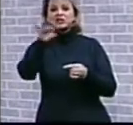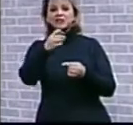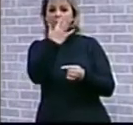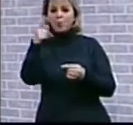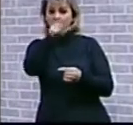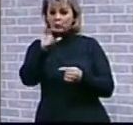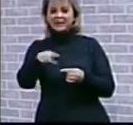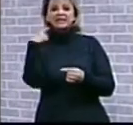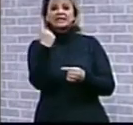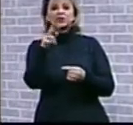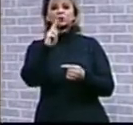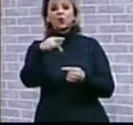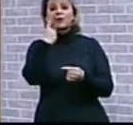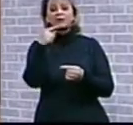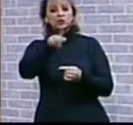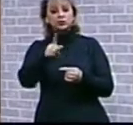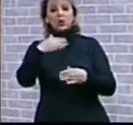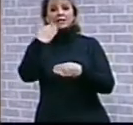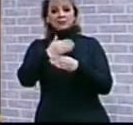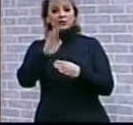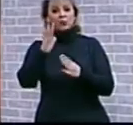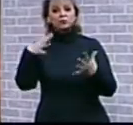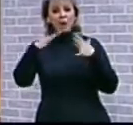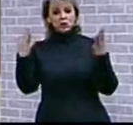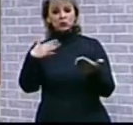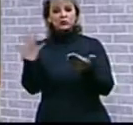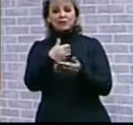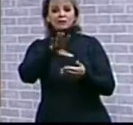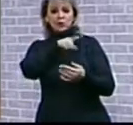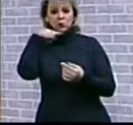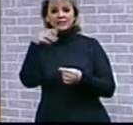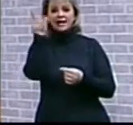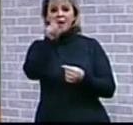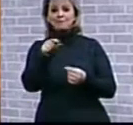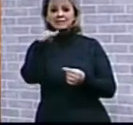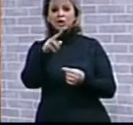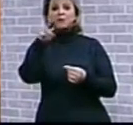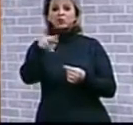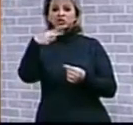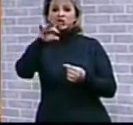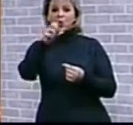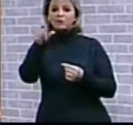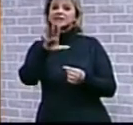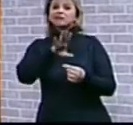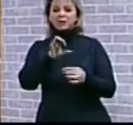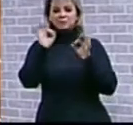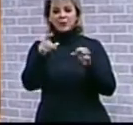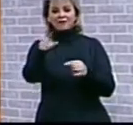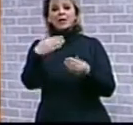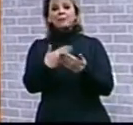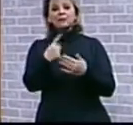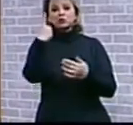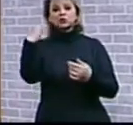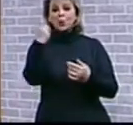публике. Единственным, кто пророчил спектаклю невиданный успех, был русский композитор Петр Чайковский. И оказался прав, уже почти